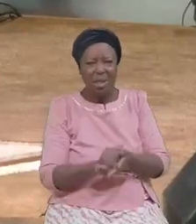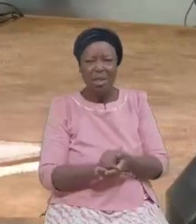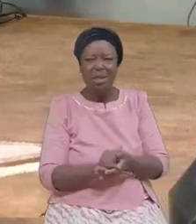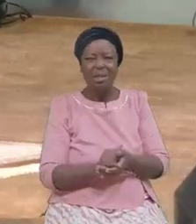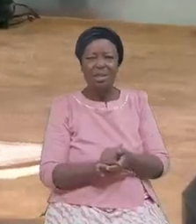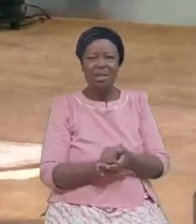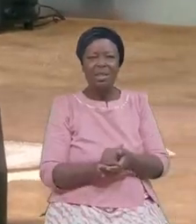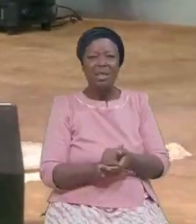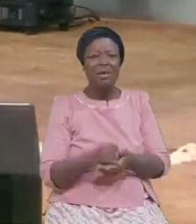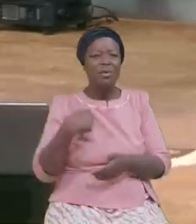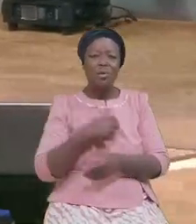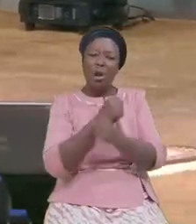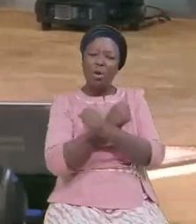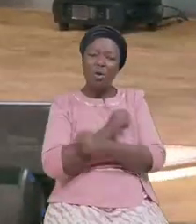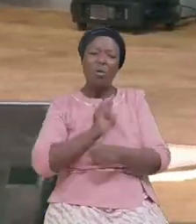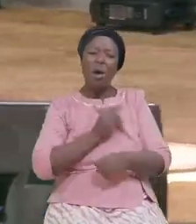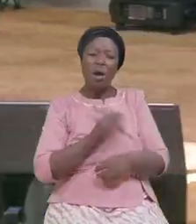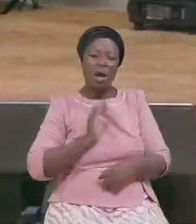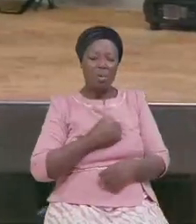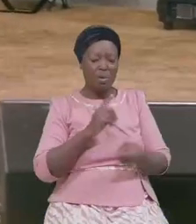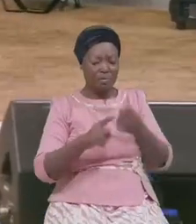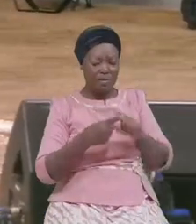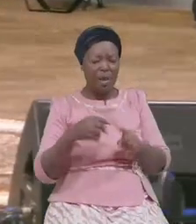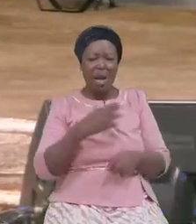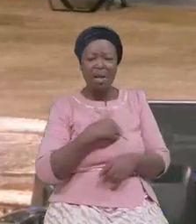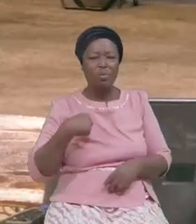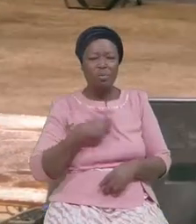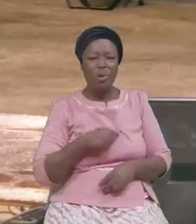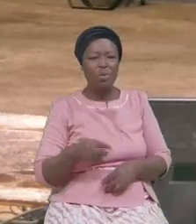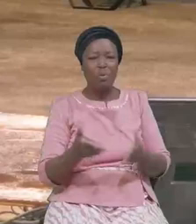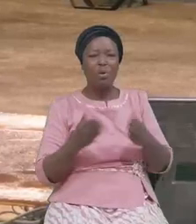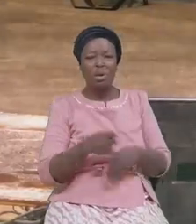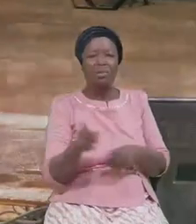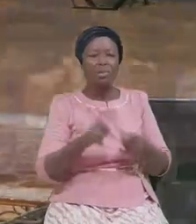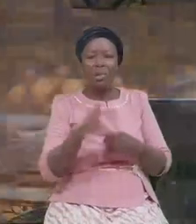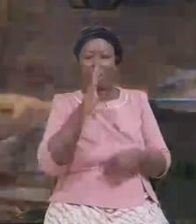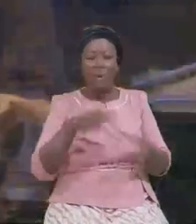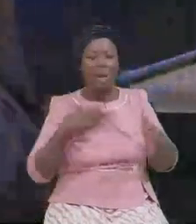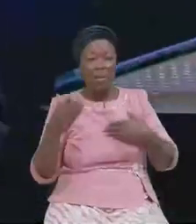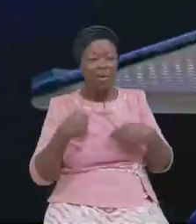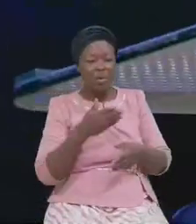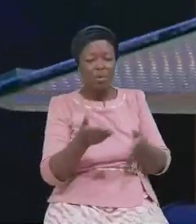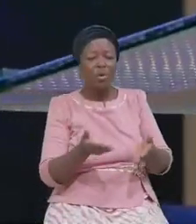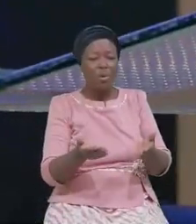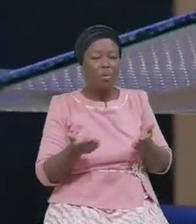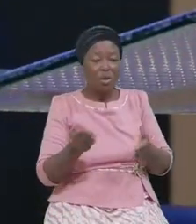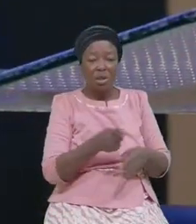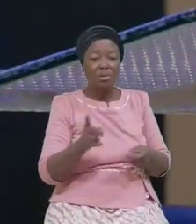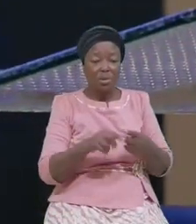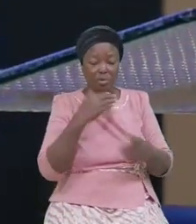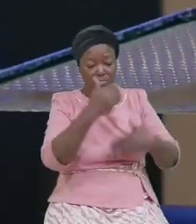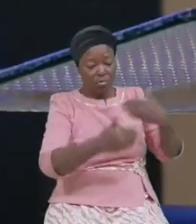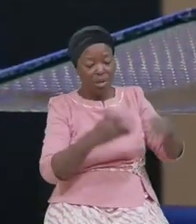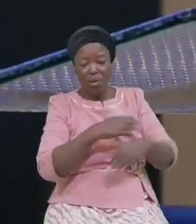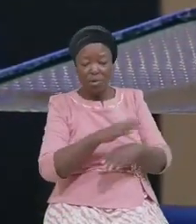Nous aimons nos voisins, nous voudrons qu'ils soient contents, qu'ils aient le progrès, qu'ils ne soient pas dans l'anxiété